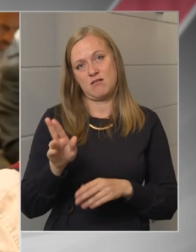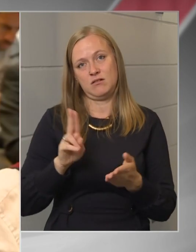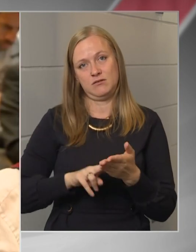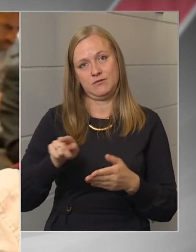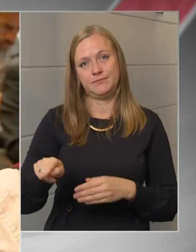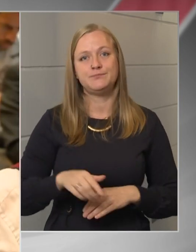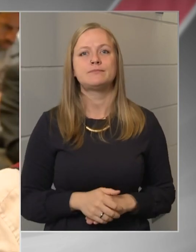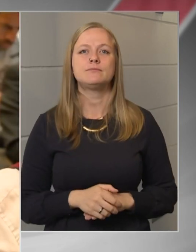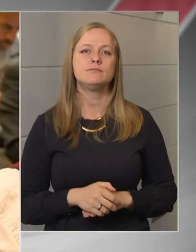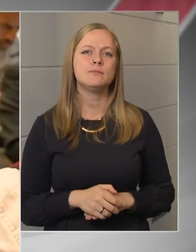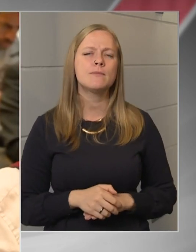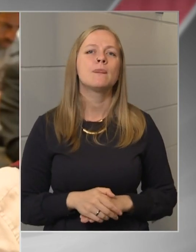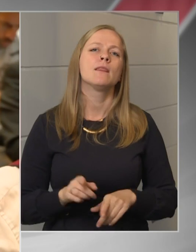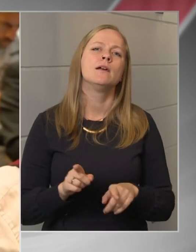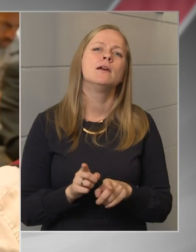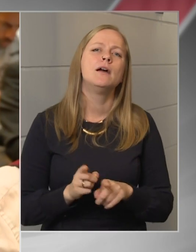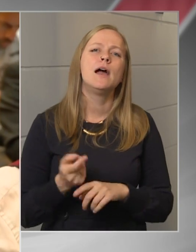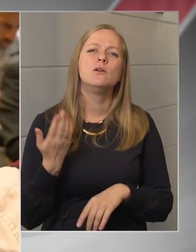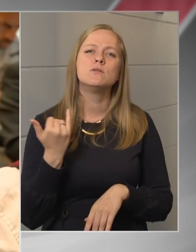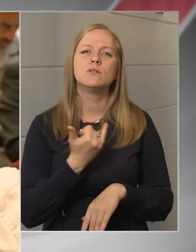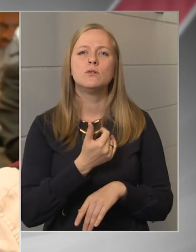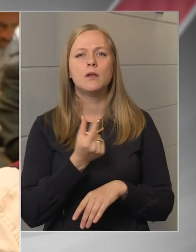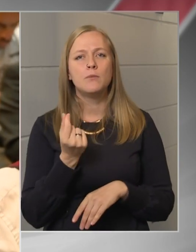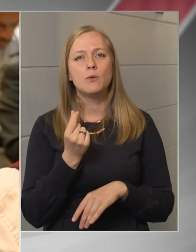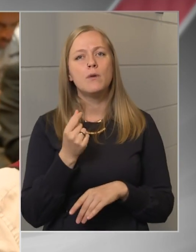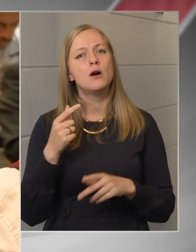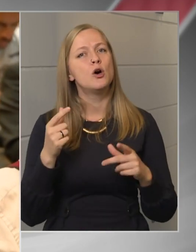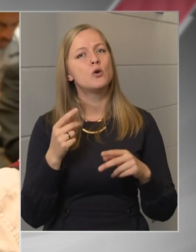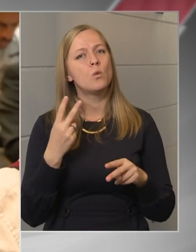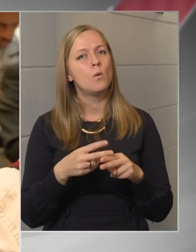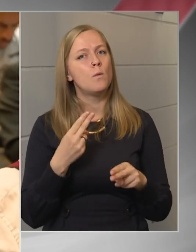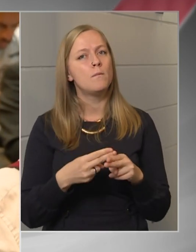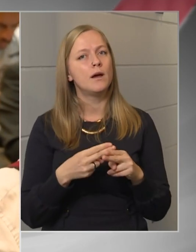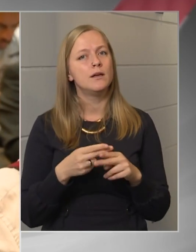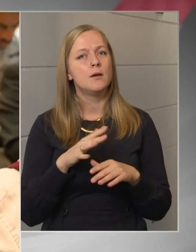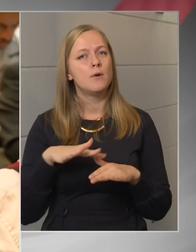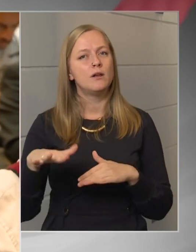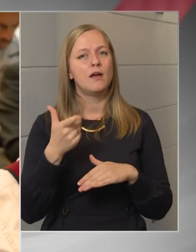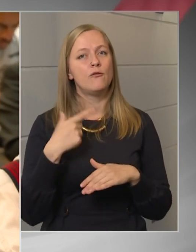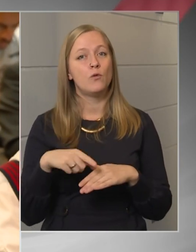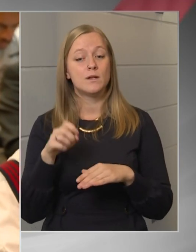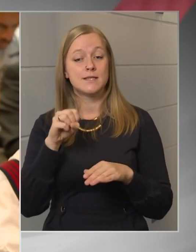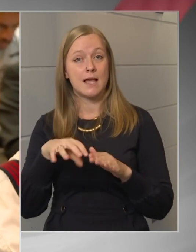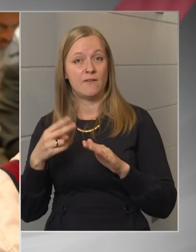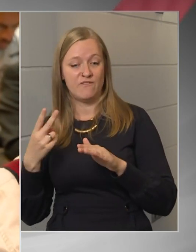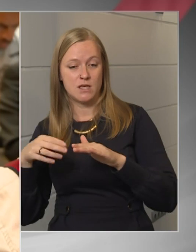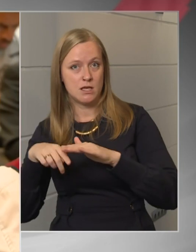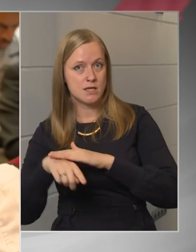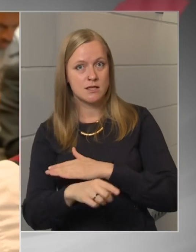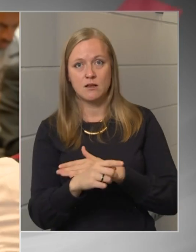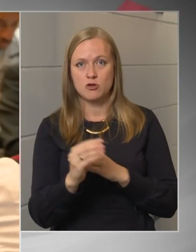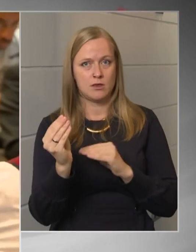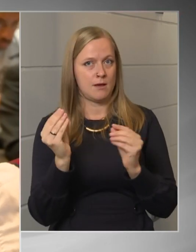szintén az elmúlt napokban derült ki, hogy a fővárosban a római pahatnál szennyvizet engedtek a Dunába, és erről nem tájékoztatták sem a